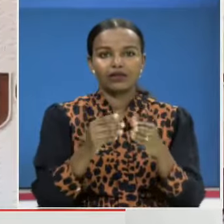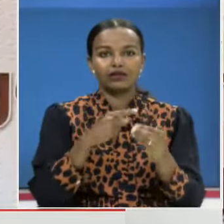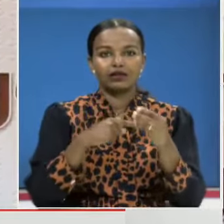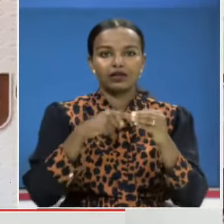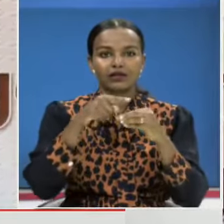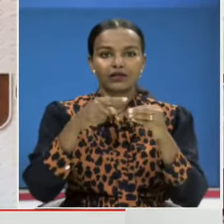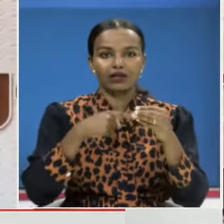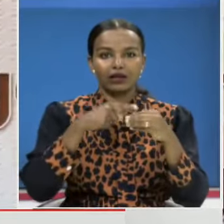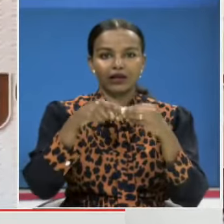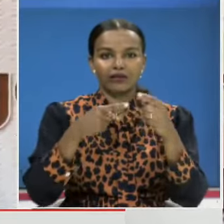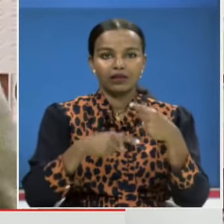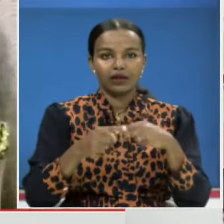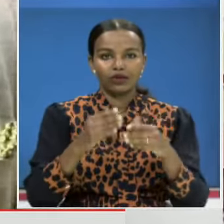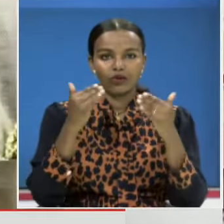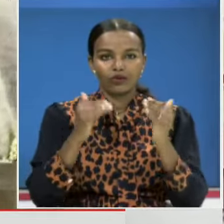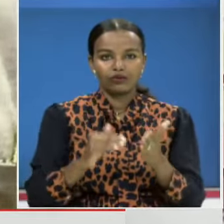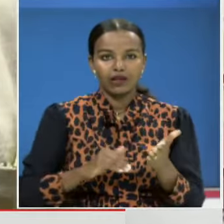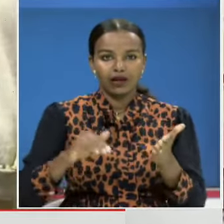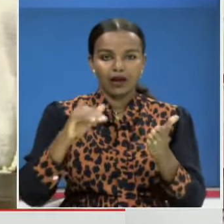ስለመጣችሁ አሁንም በድጋሜ